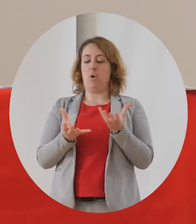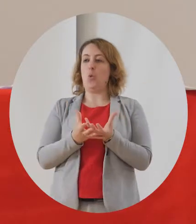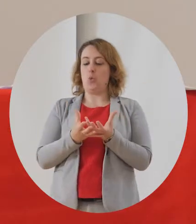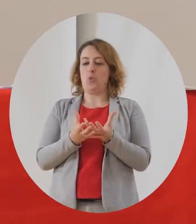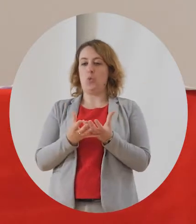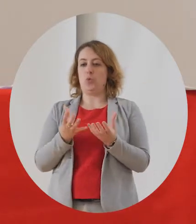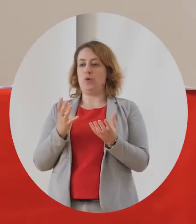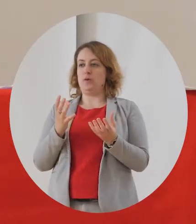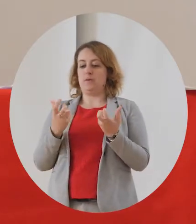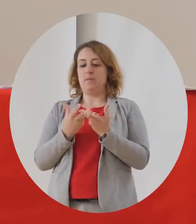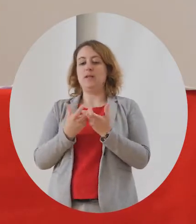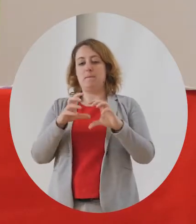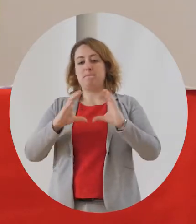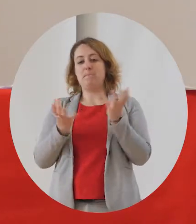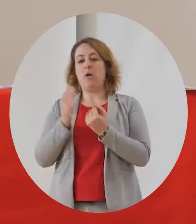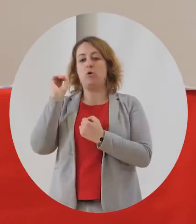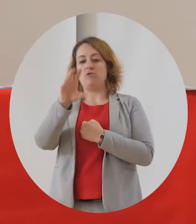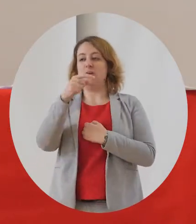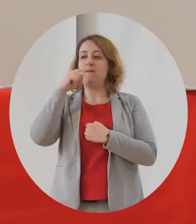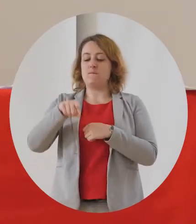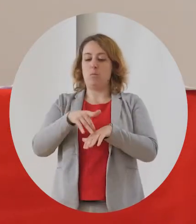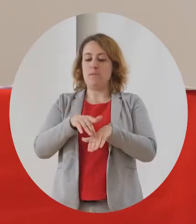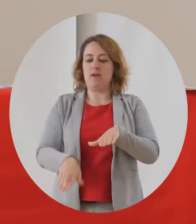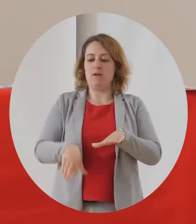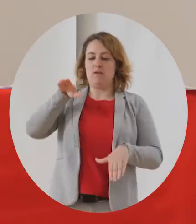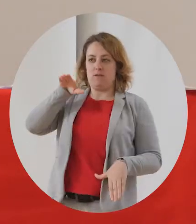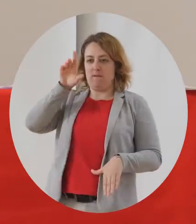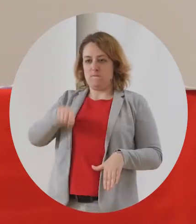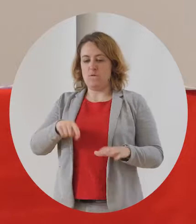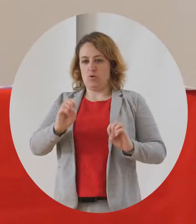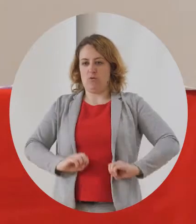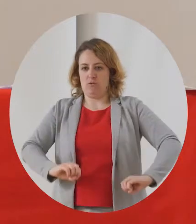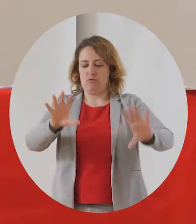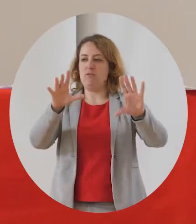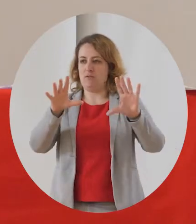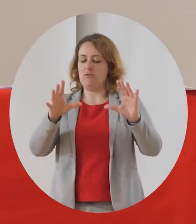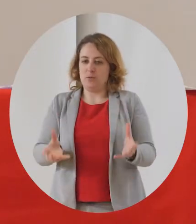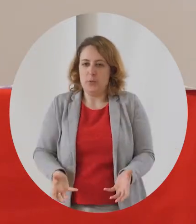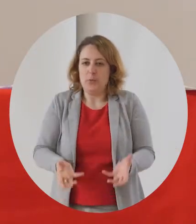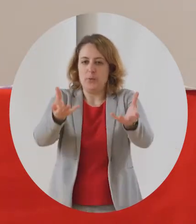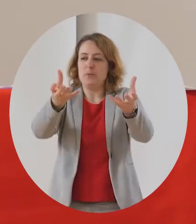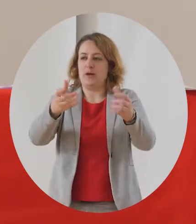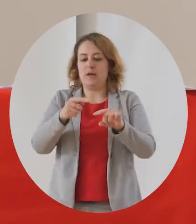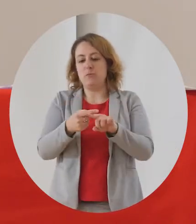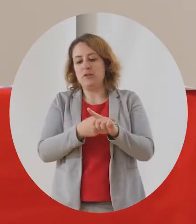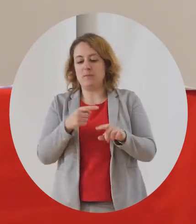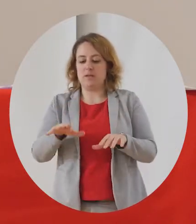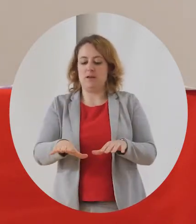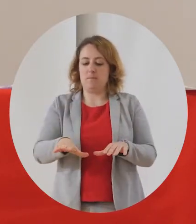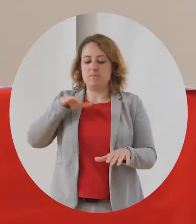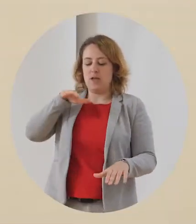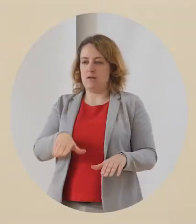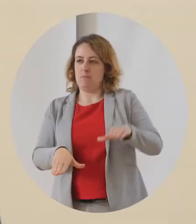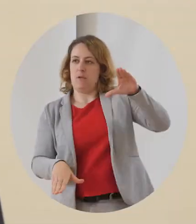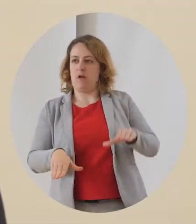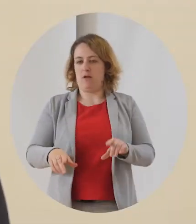d'échange de ballons. En lançant le ballon, il faut lever un pied, donc quitter un appui, puis progressivement lever les 2 pieds et essayer de se